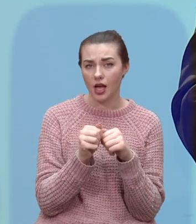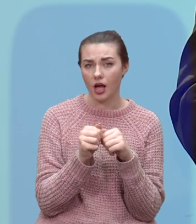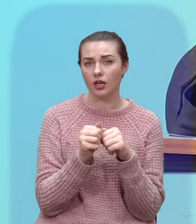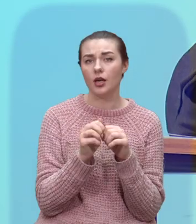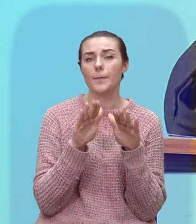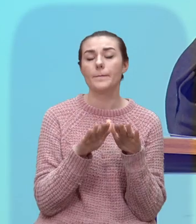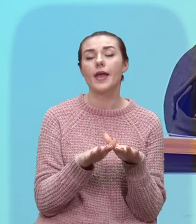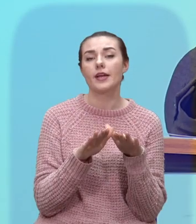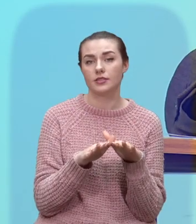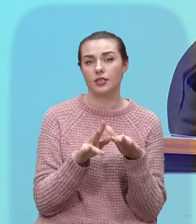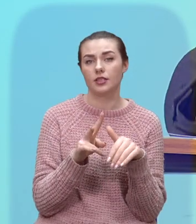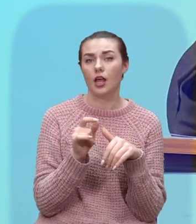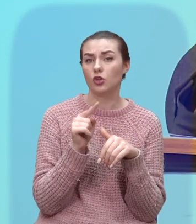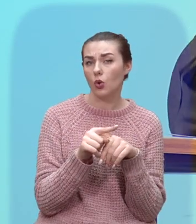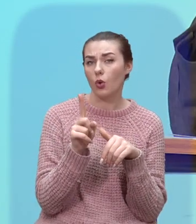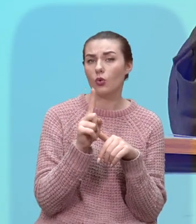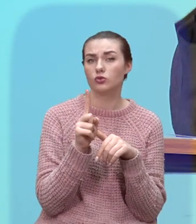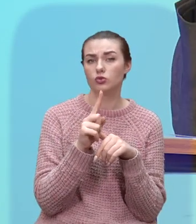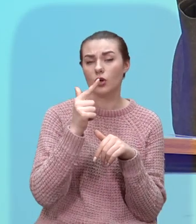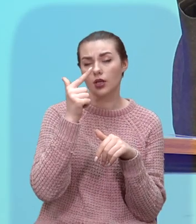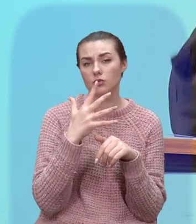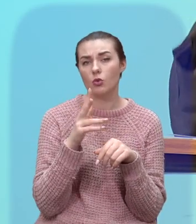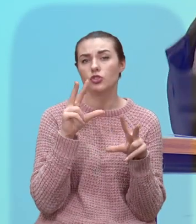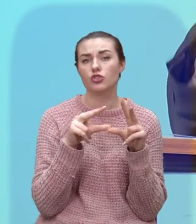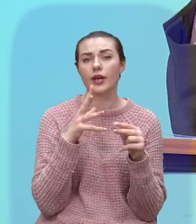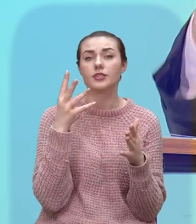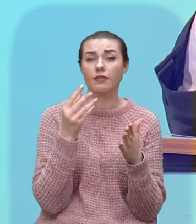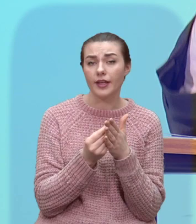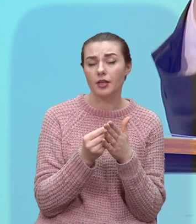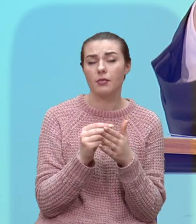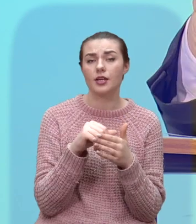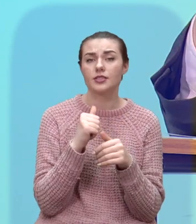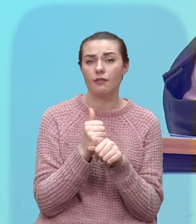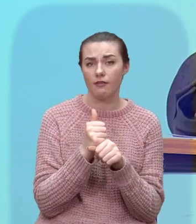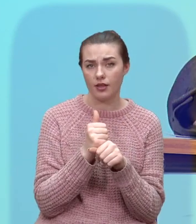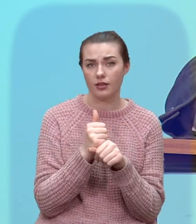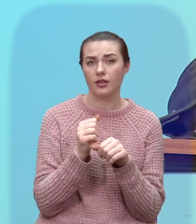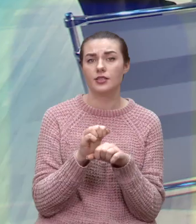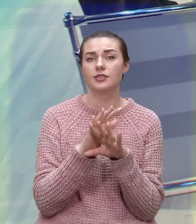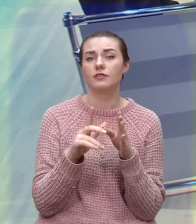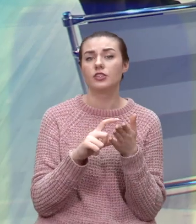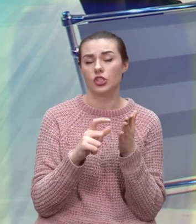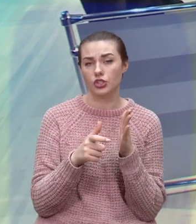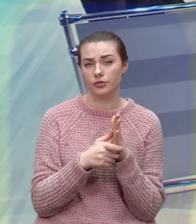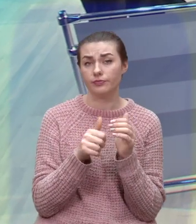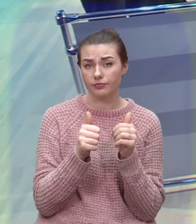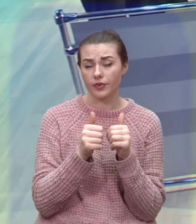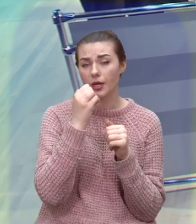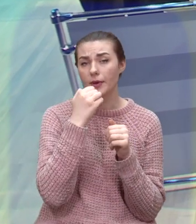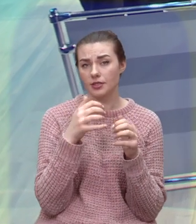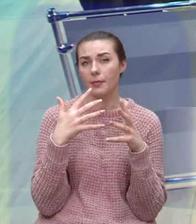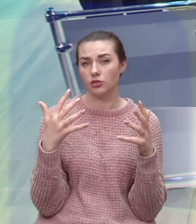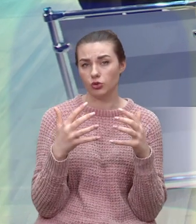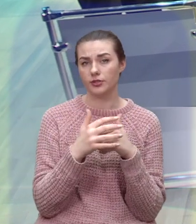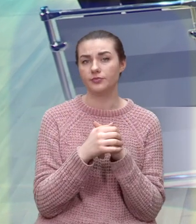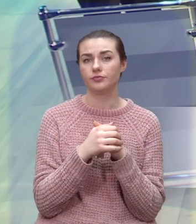вот это вот место на то что господь считает своим основании святилища хорошо спасибо